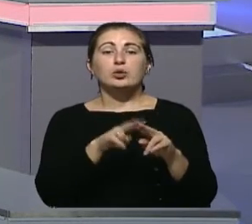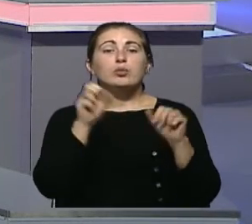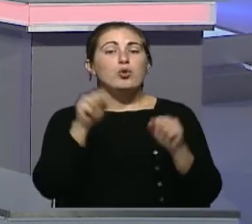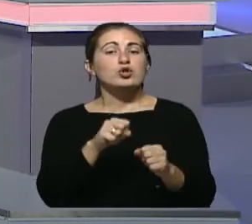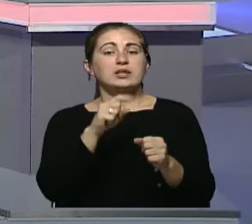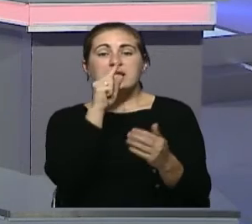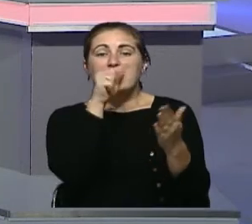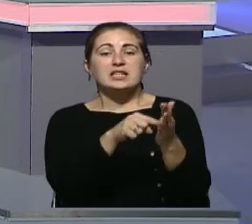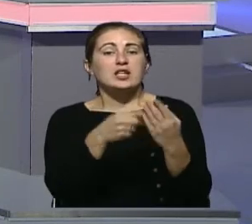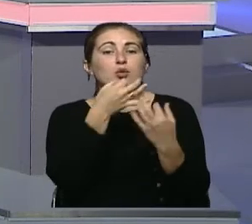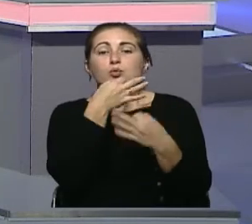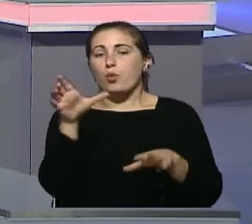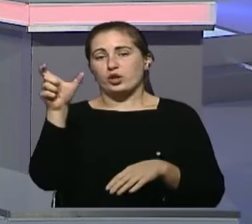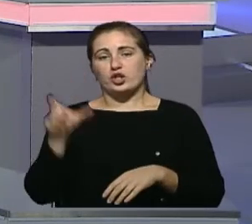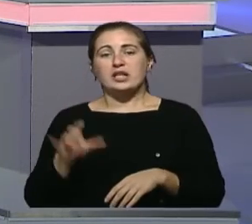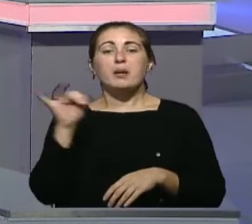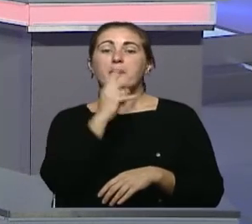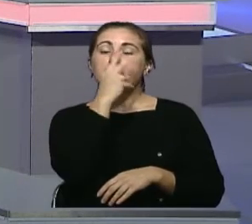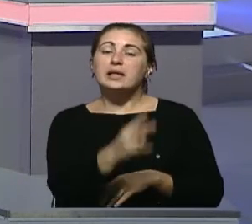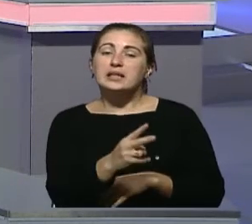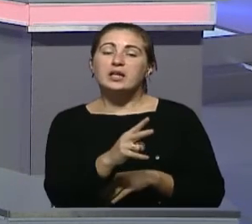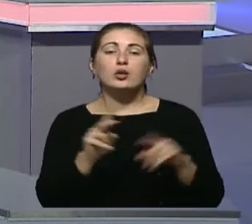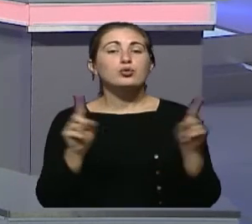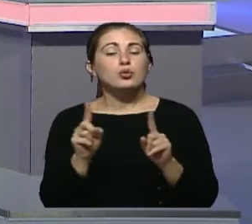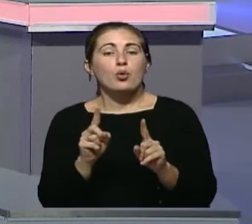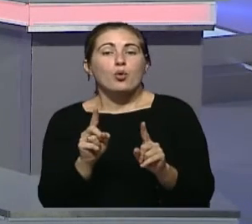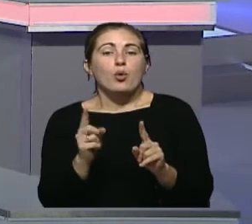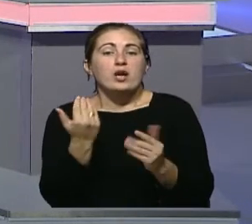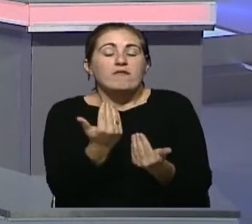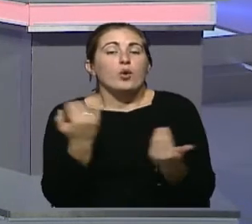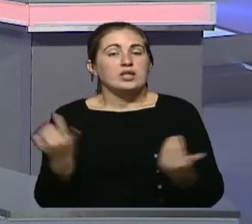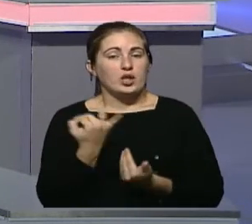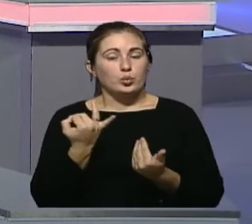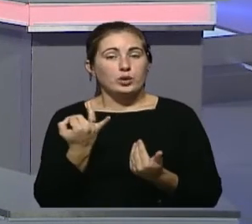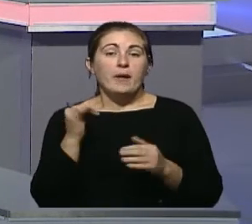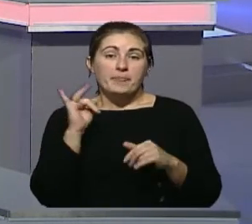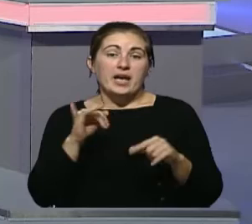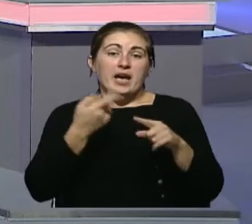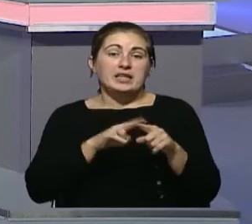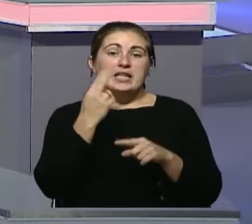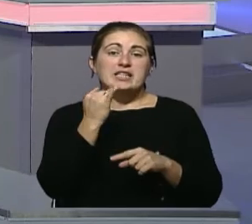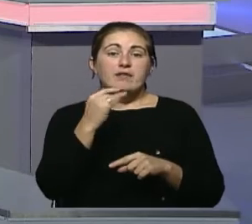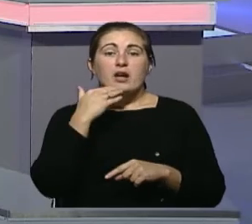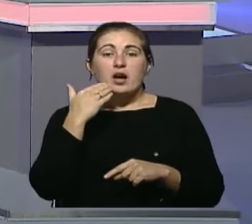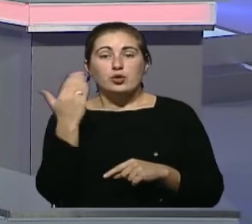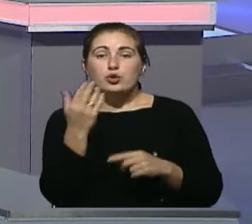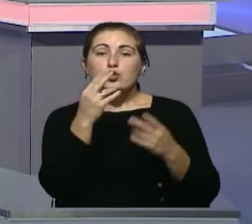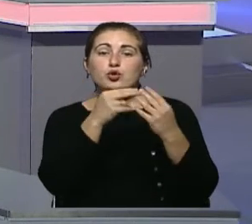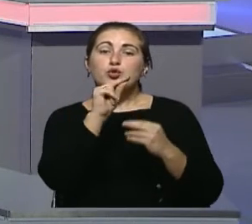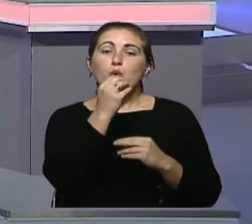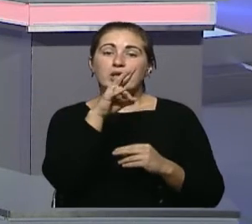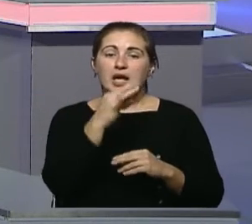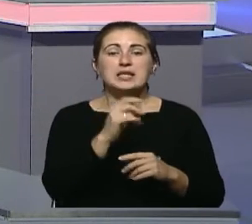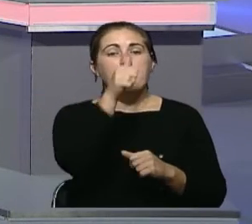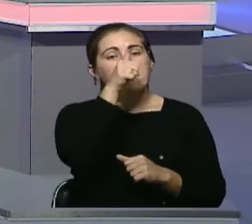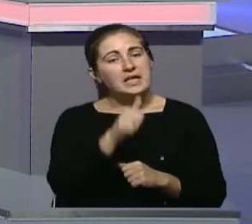зайти любой гражданин и посмотреть, что он, что его интересует. Да? Как раз таки вот цифры отчетные, например, там за месяц, либо